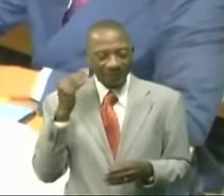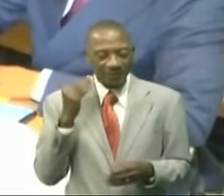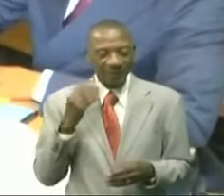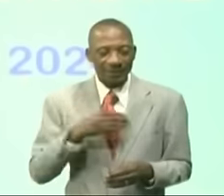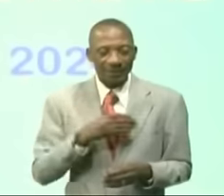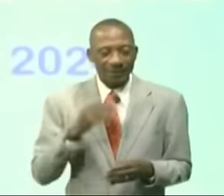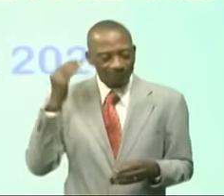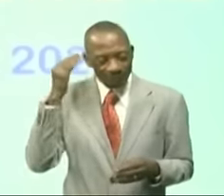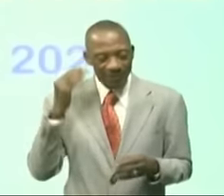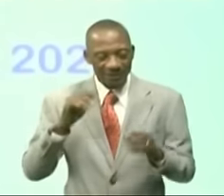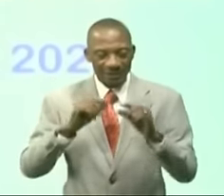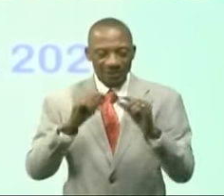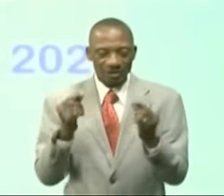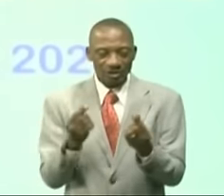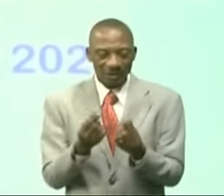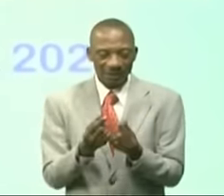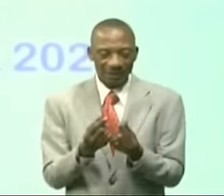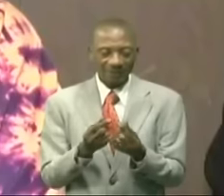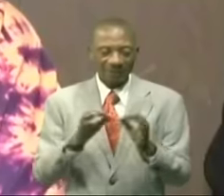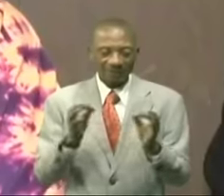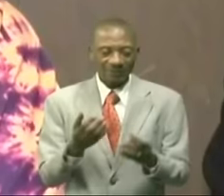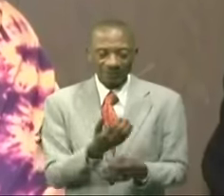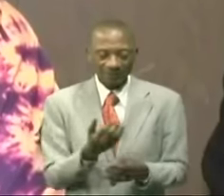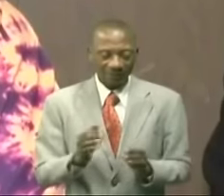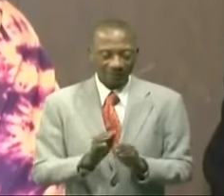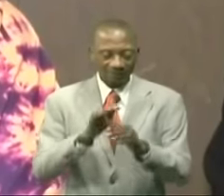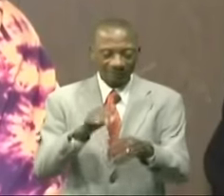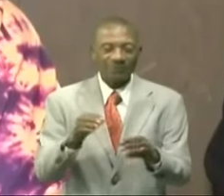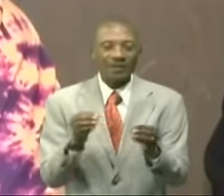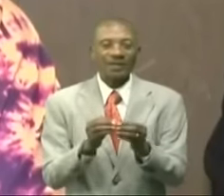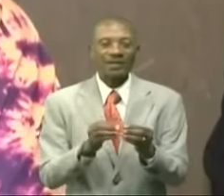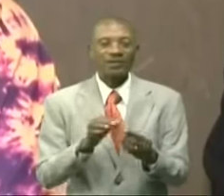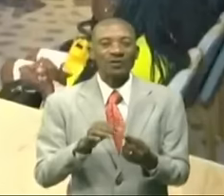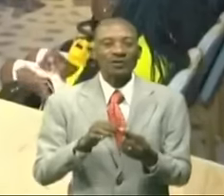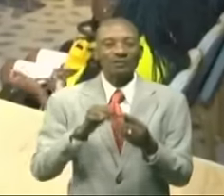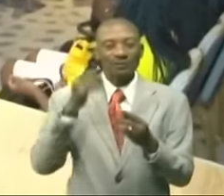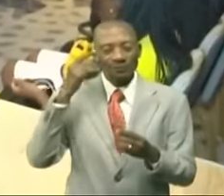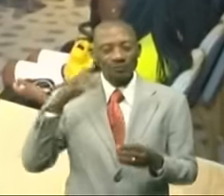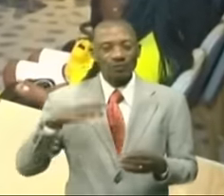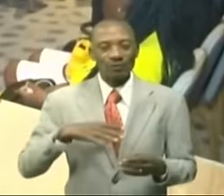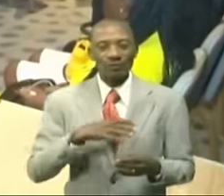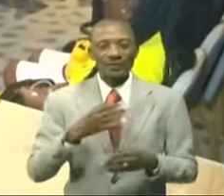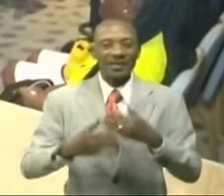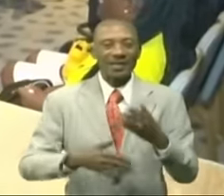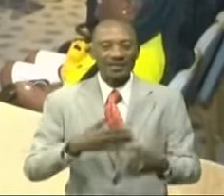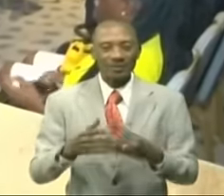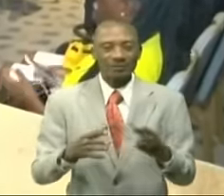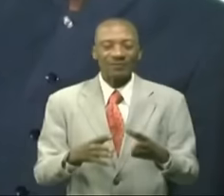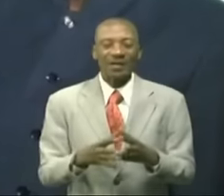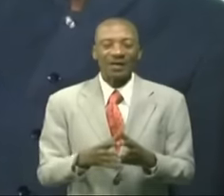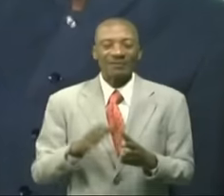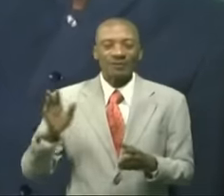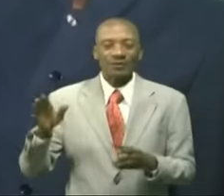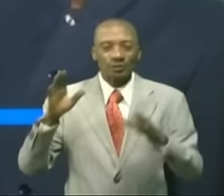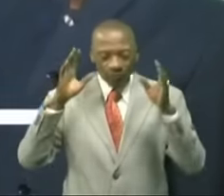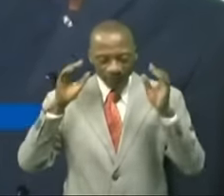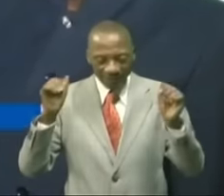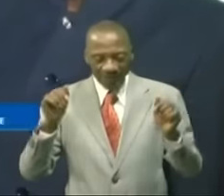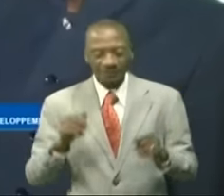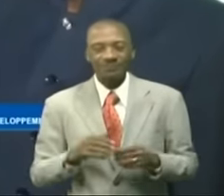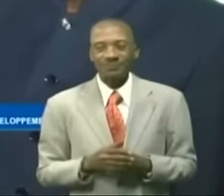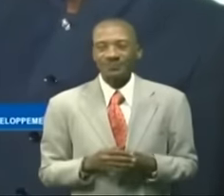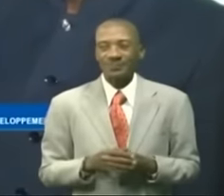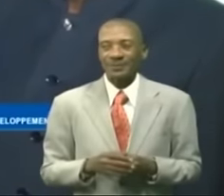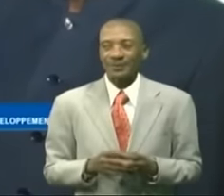la 128e réunion ordinaire du comité exécutif tenue sous sa présidence. Et ensemble, nous avons réaffirmé